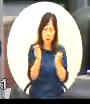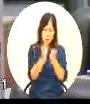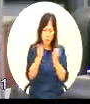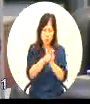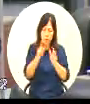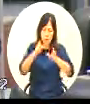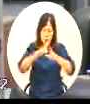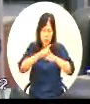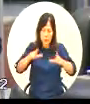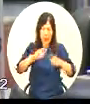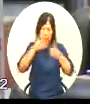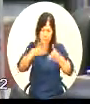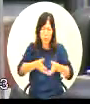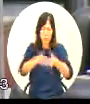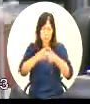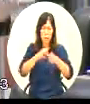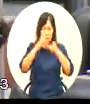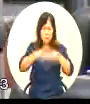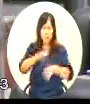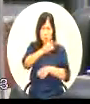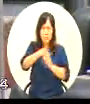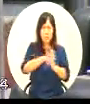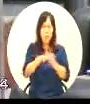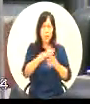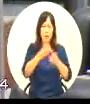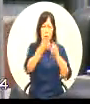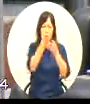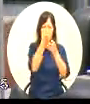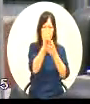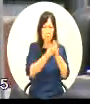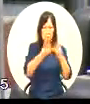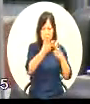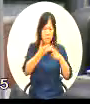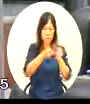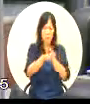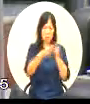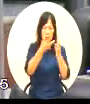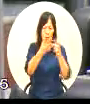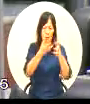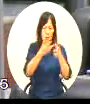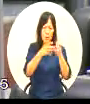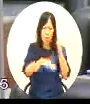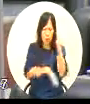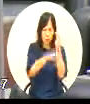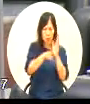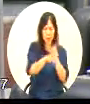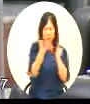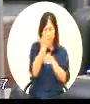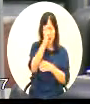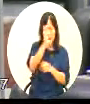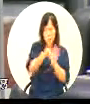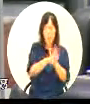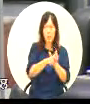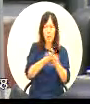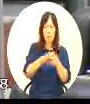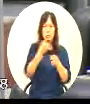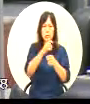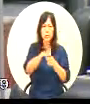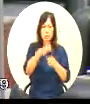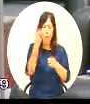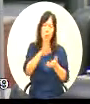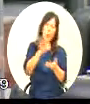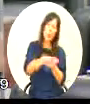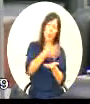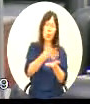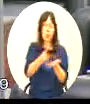政建设，甚至我们的自洪池、永安自洪池都做得很漂亮啊。好，那为什么的自洪池基本上都还有休憩的功